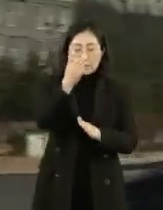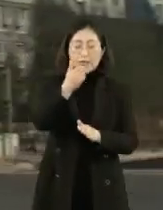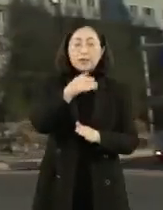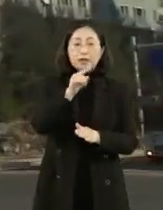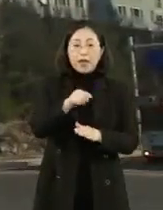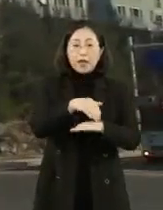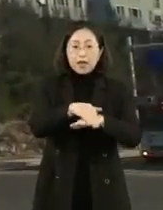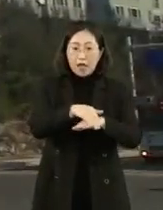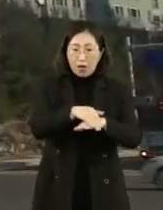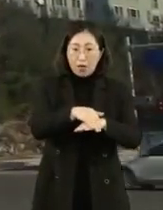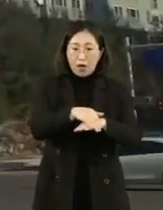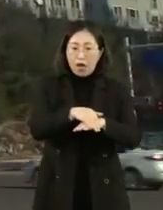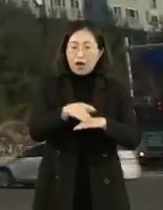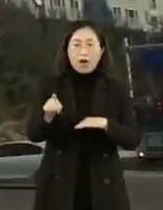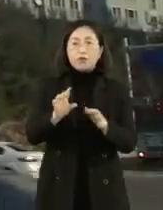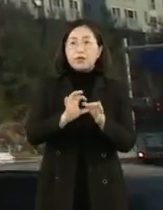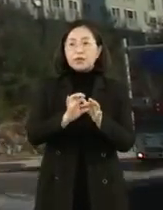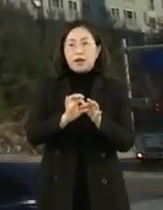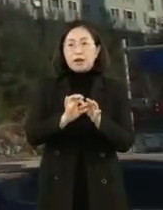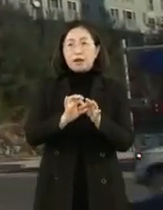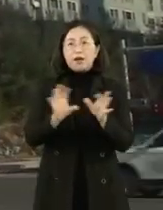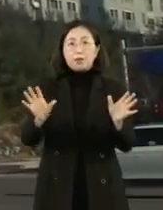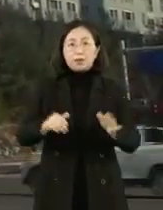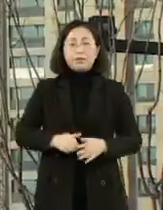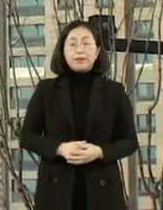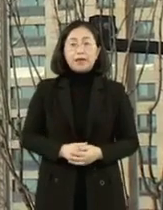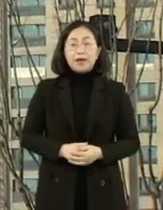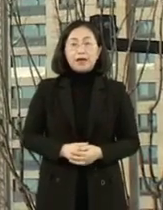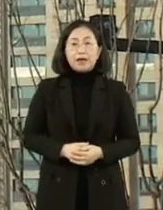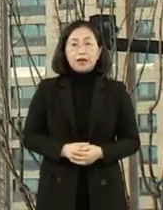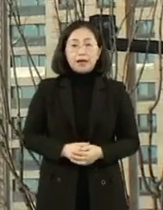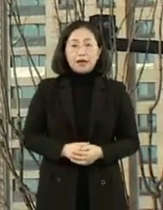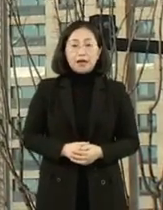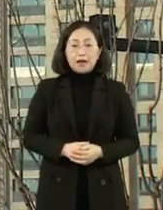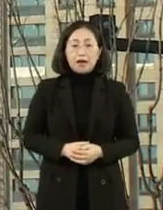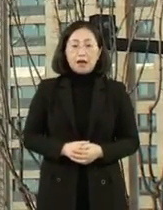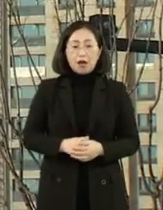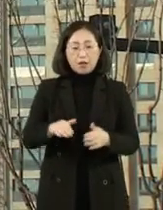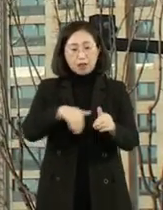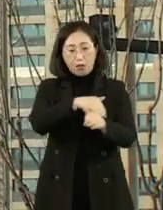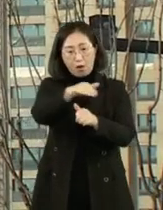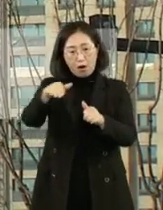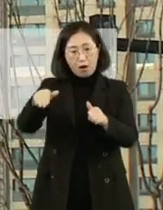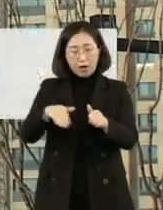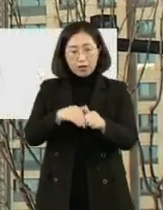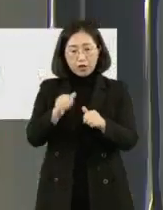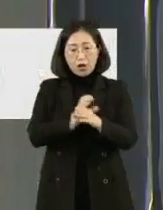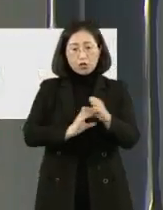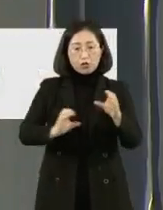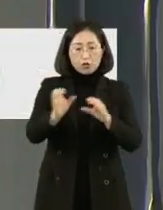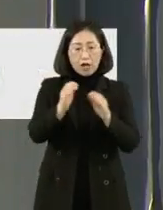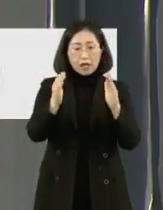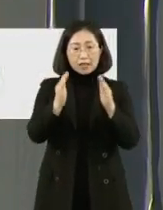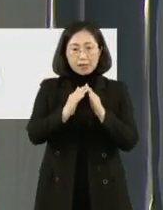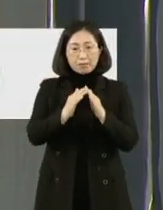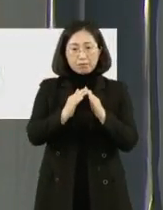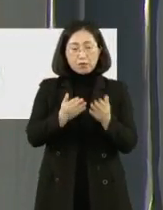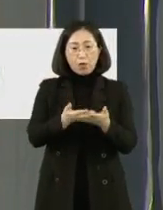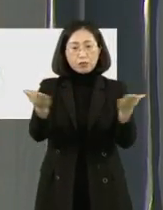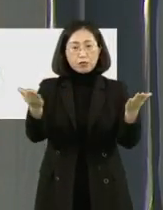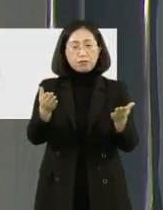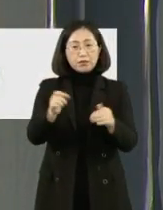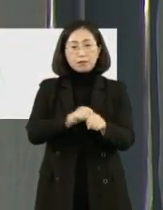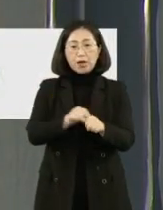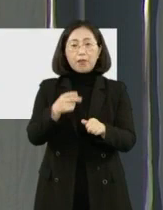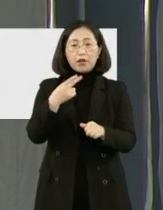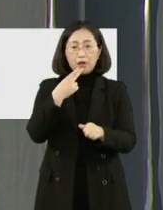이번 대책과는 거의 해당 사항이 없습니다. 이렇게 보면 지역적으로는 추가 공급 물량이 많지 않고 이번 대책